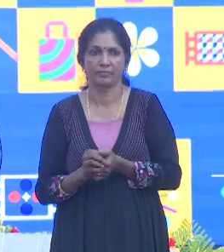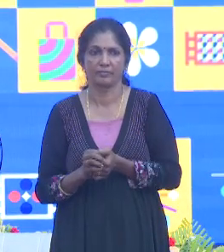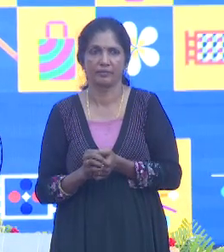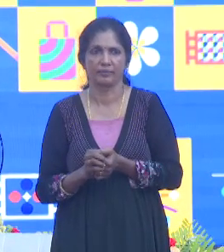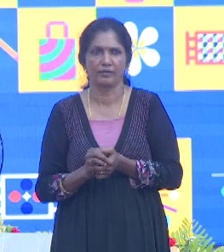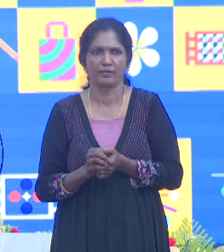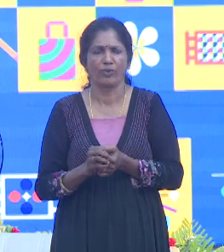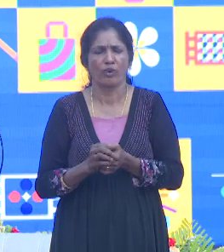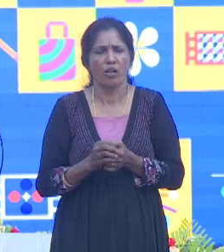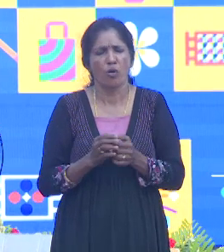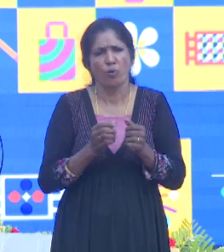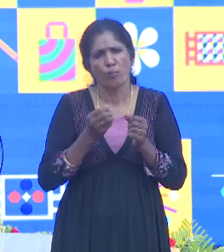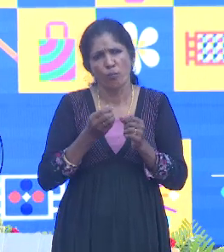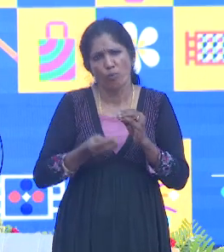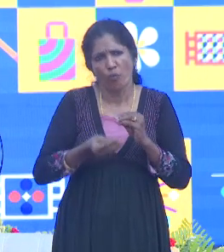വളരെ